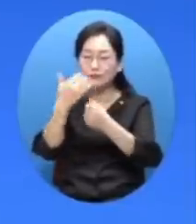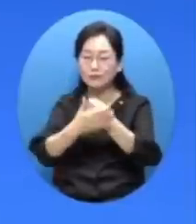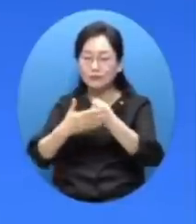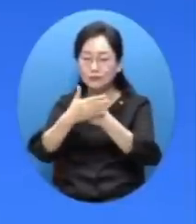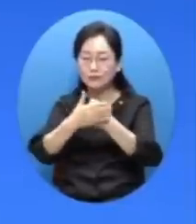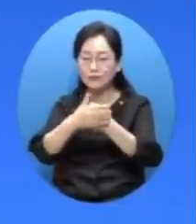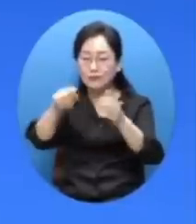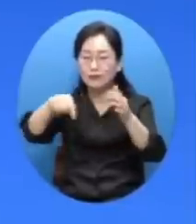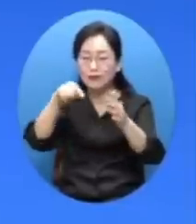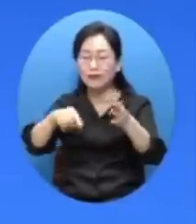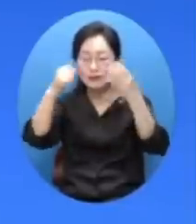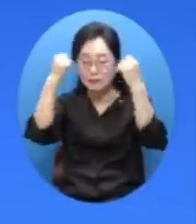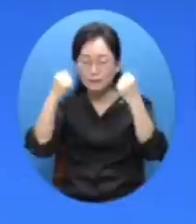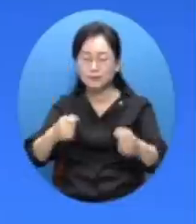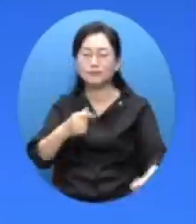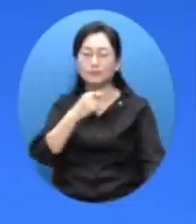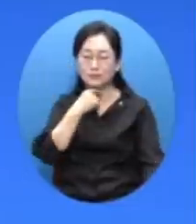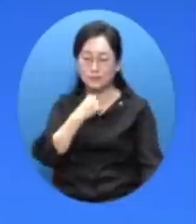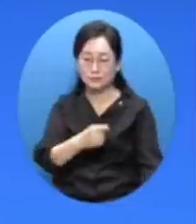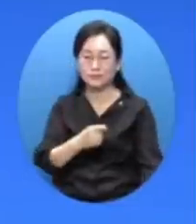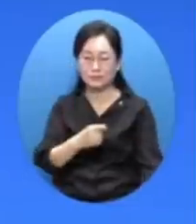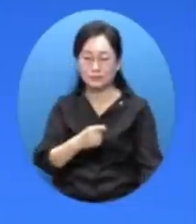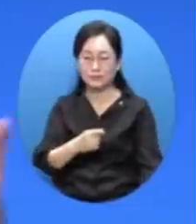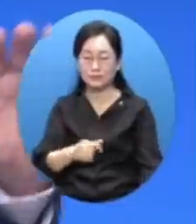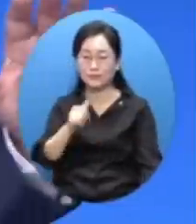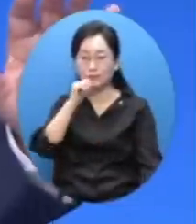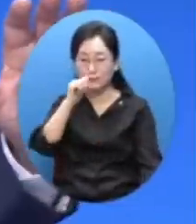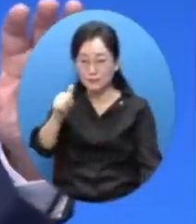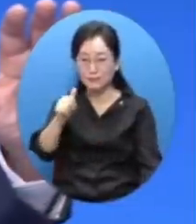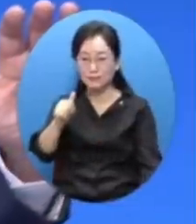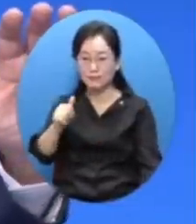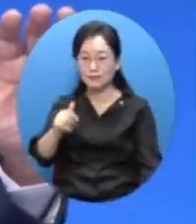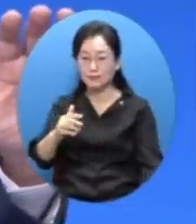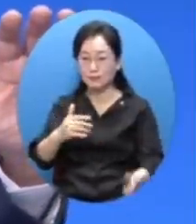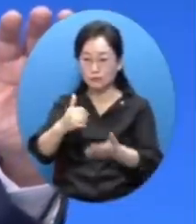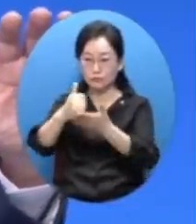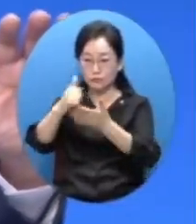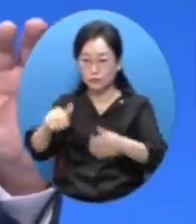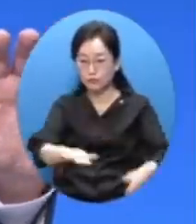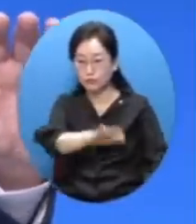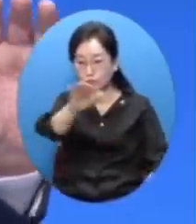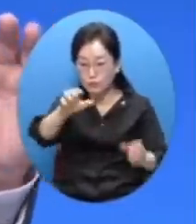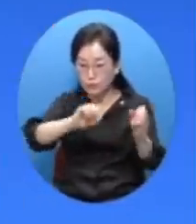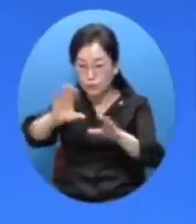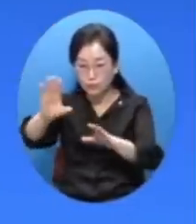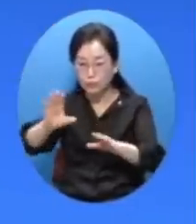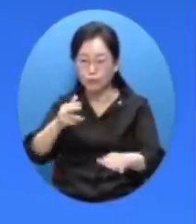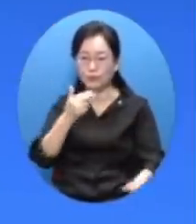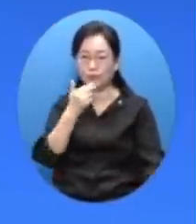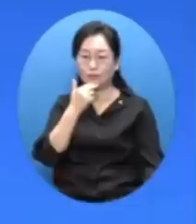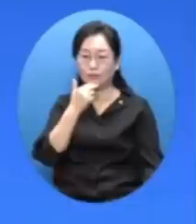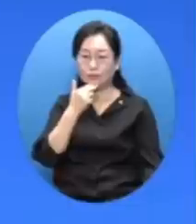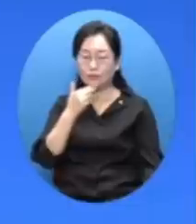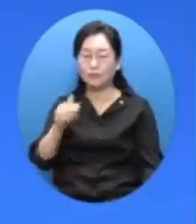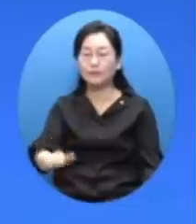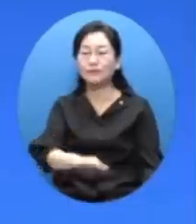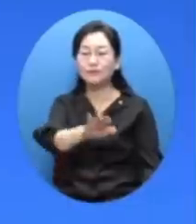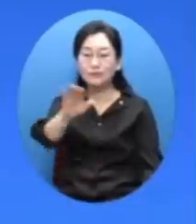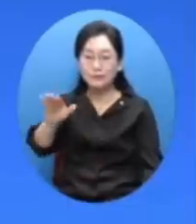머물러 있기를 소원하고 계신 것입니다. 절대 주님이 우리를 버리지 아니하십니다. 우리가